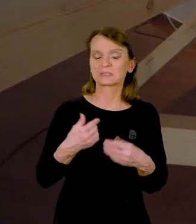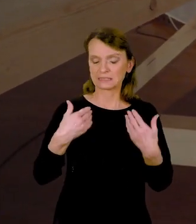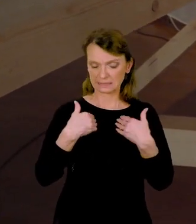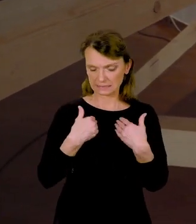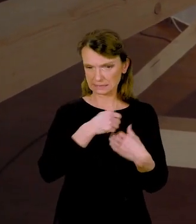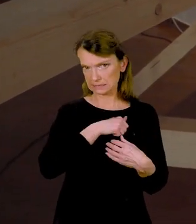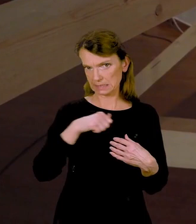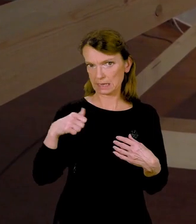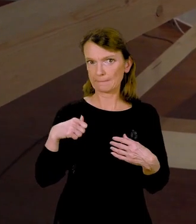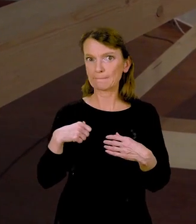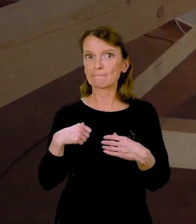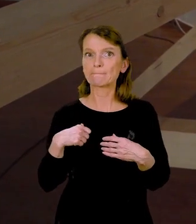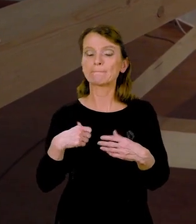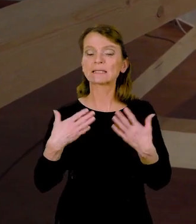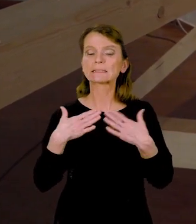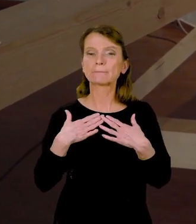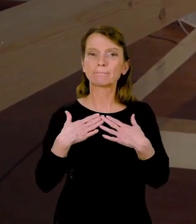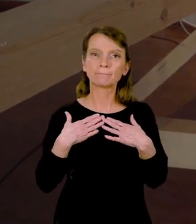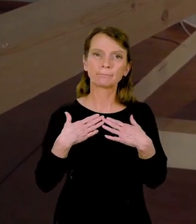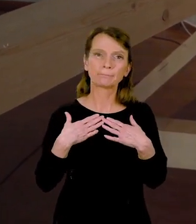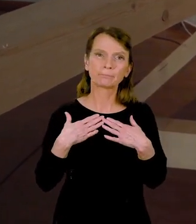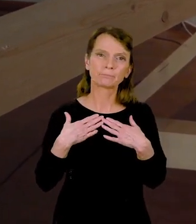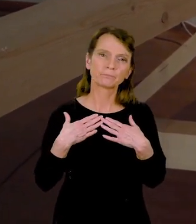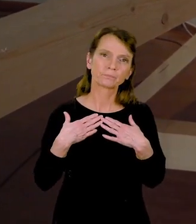Sama, sama sem